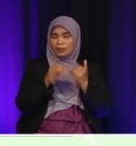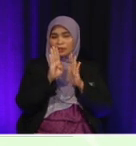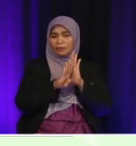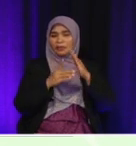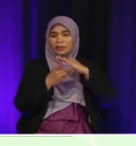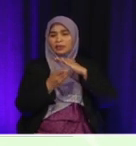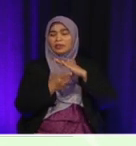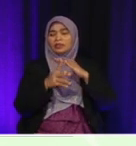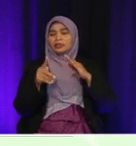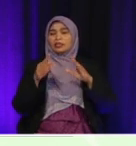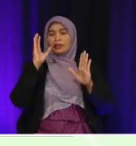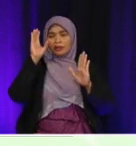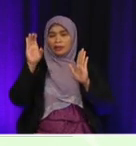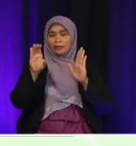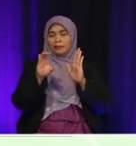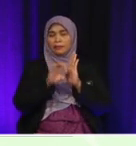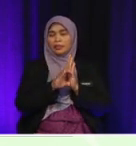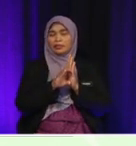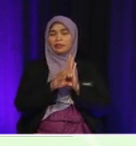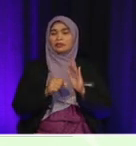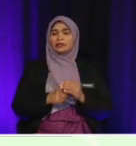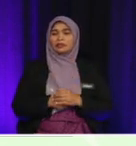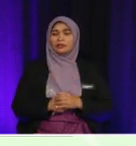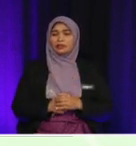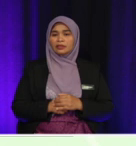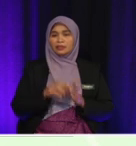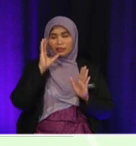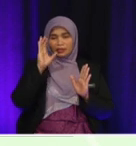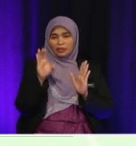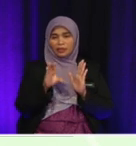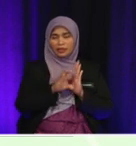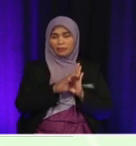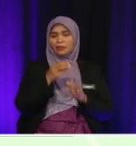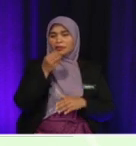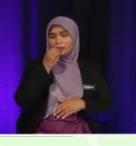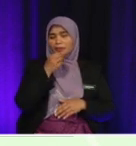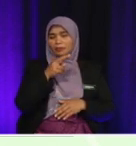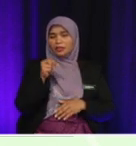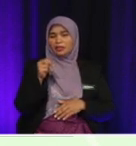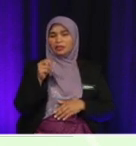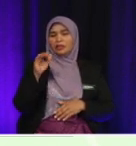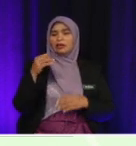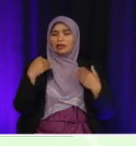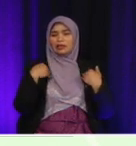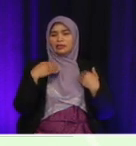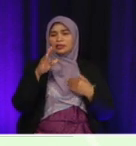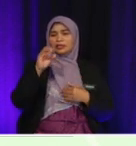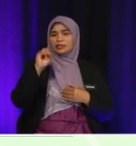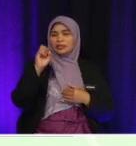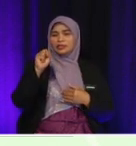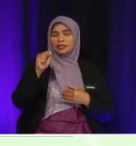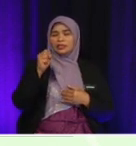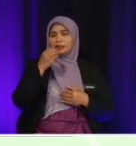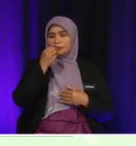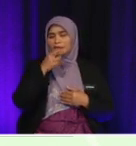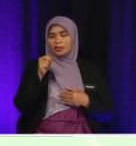okey kalau murid-murid perhatikan gambarnya ialah gambar makanan ada sisa-sisa makanan dan juga